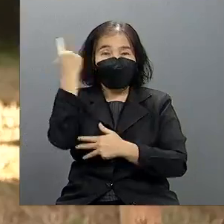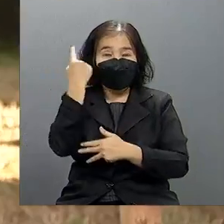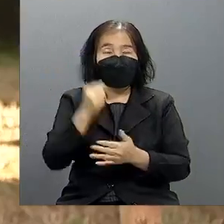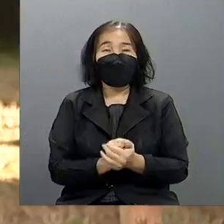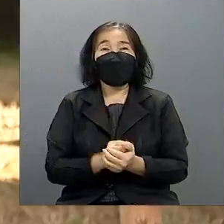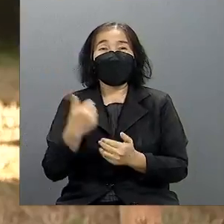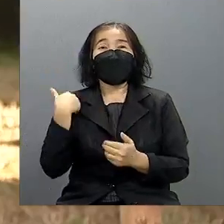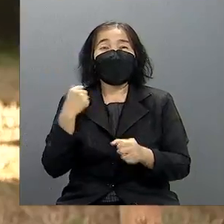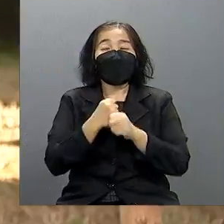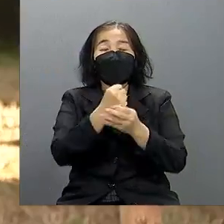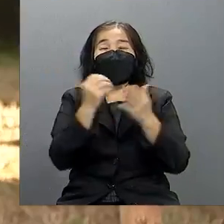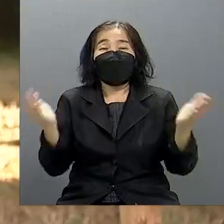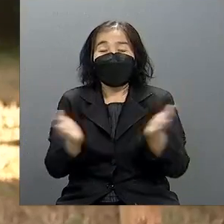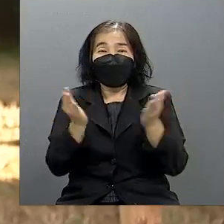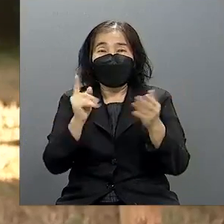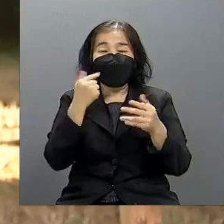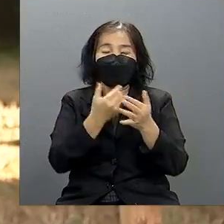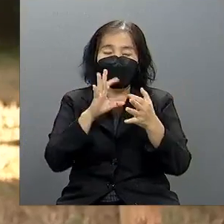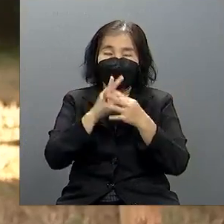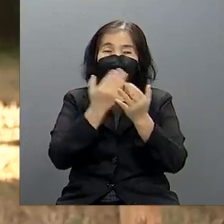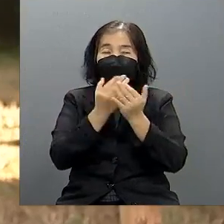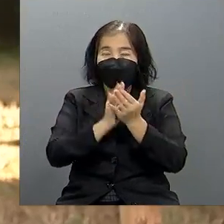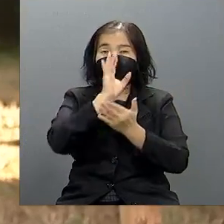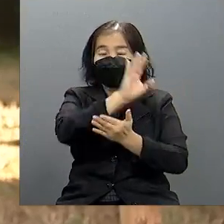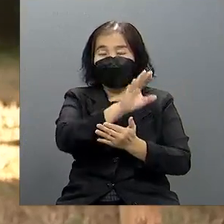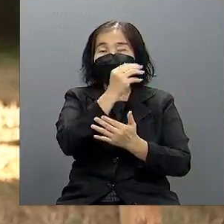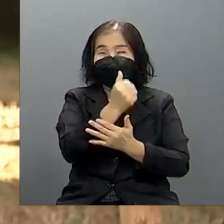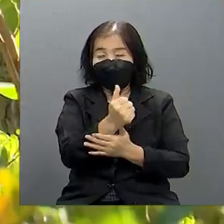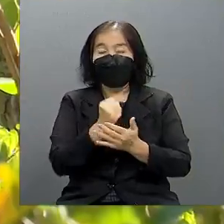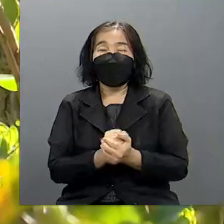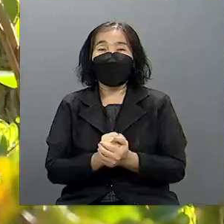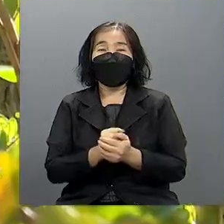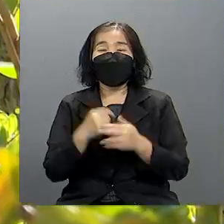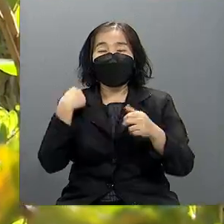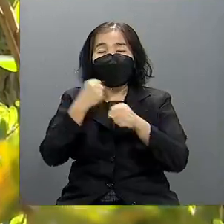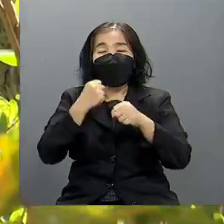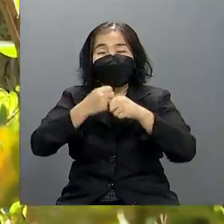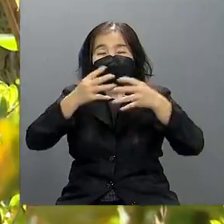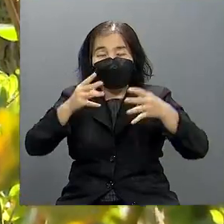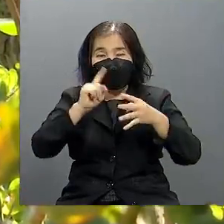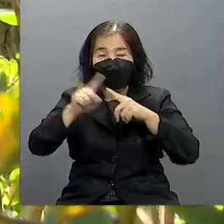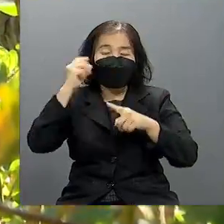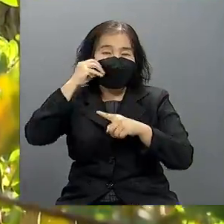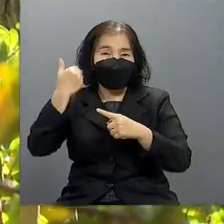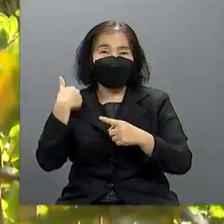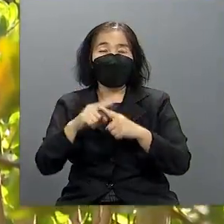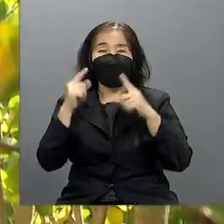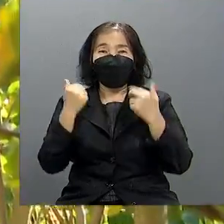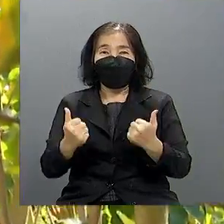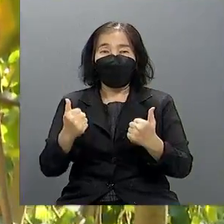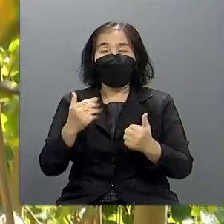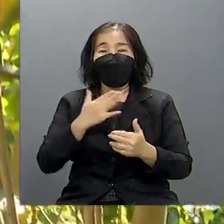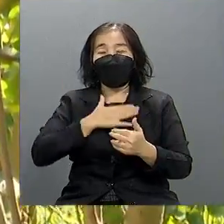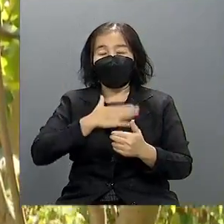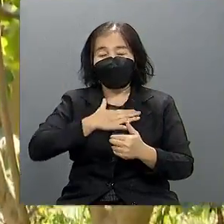นเรื่องทุนเรื่องการจัดการในฟาร์มของเขาอะครับคือในส่วนของกรมส่งเสริมเนี่ย